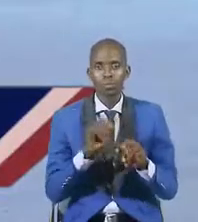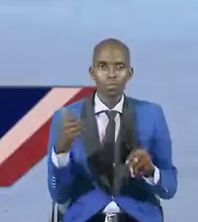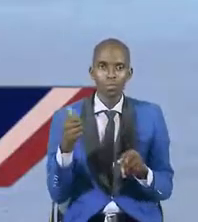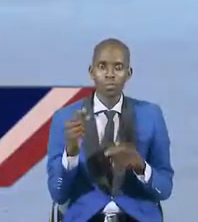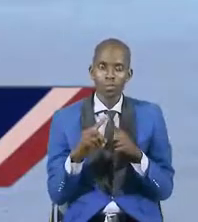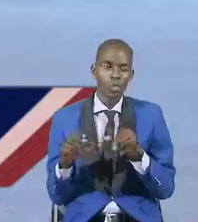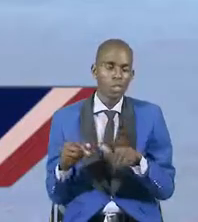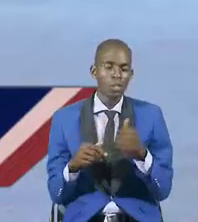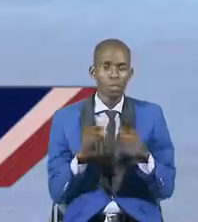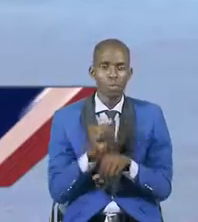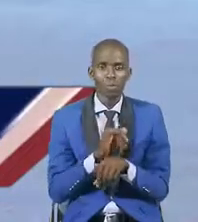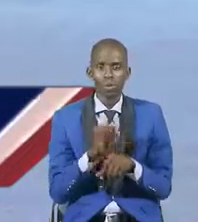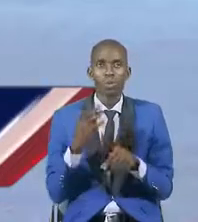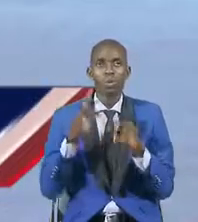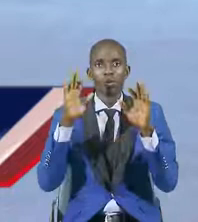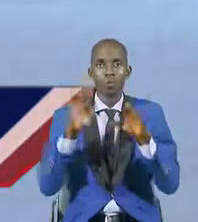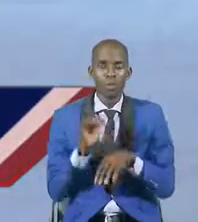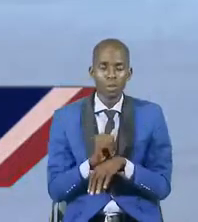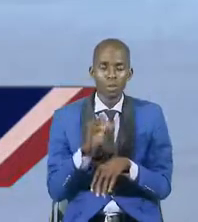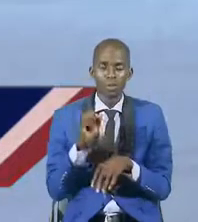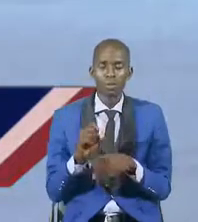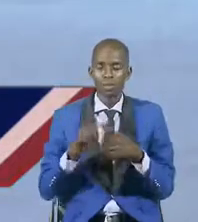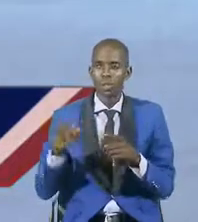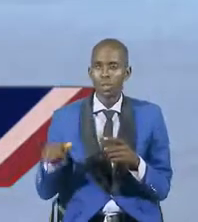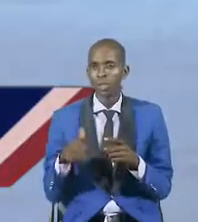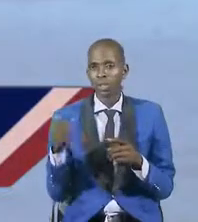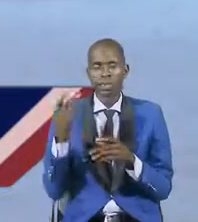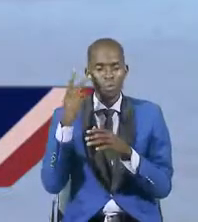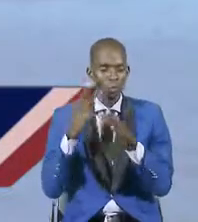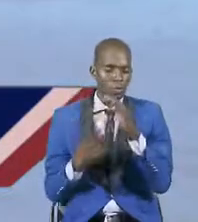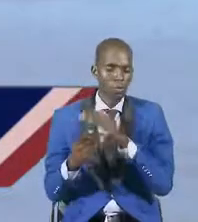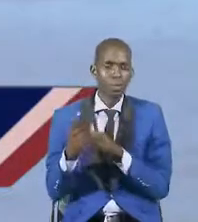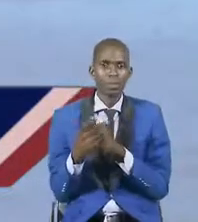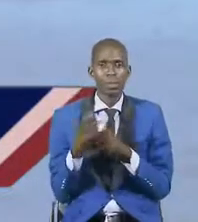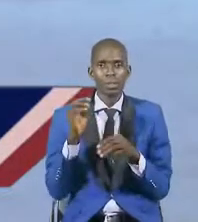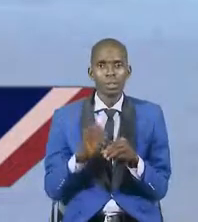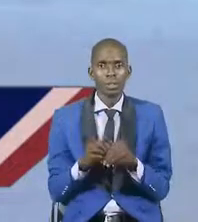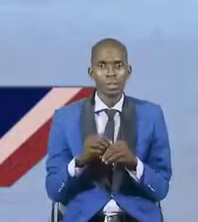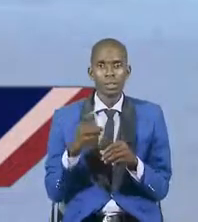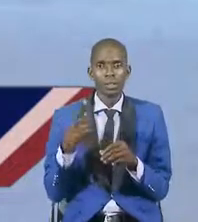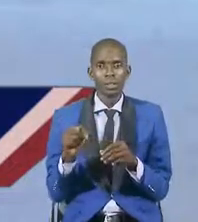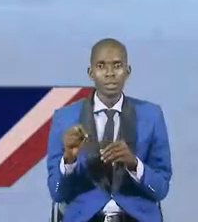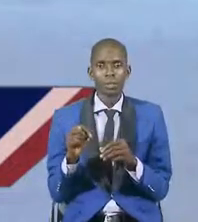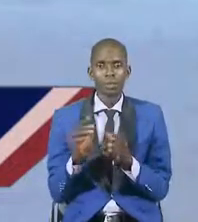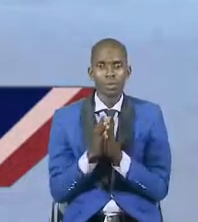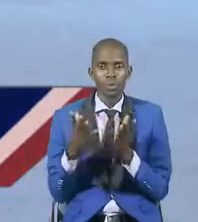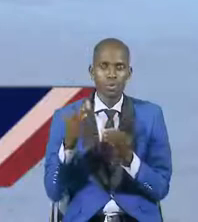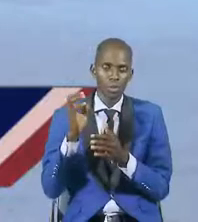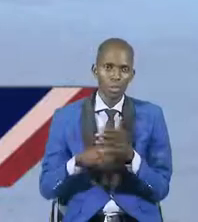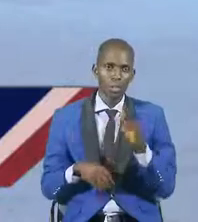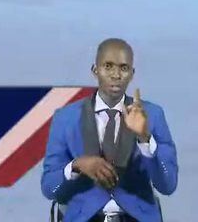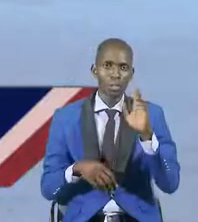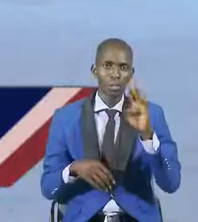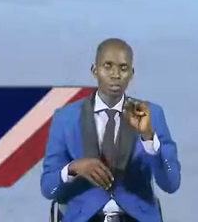12, verset 10. À un autre, le don d'opérer des miracles. À un autre, la prophétie. Voyons 1